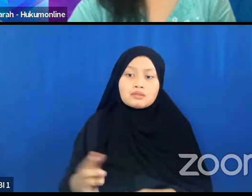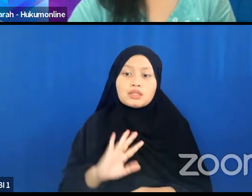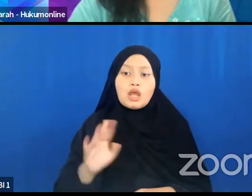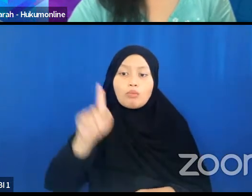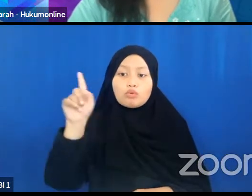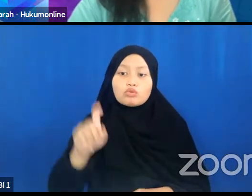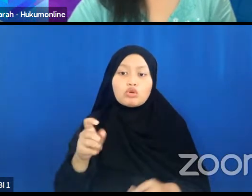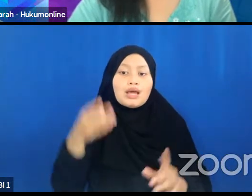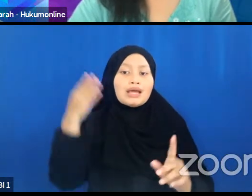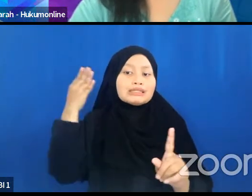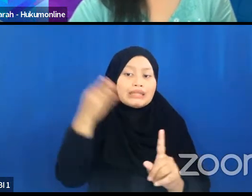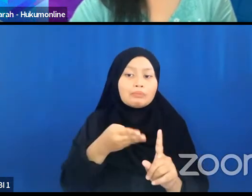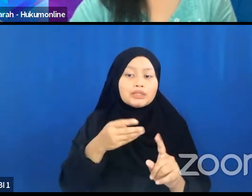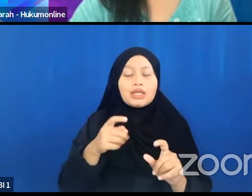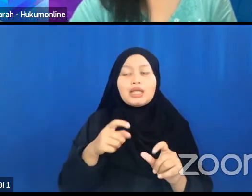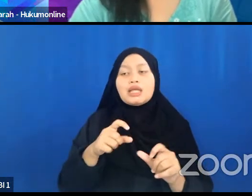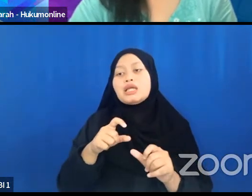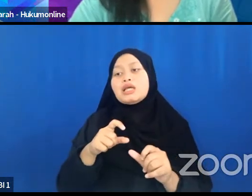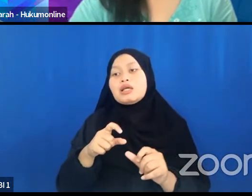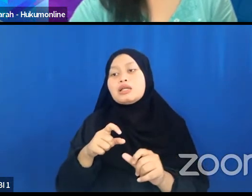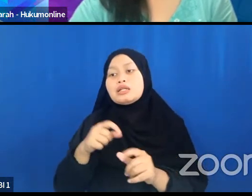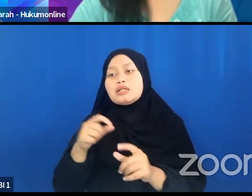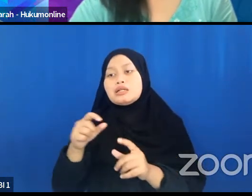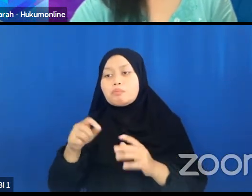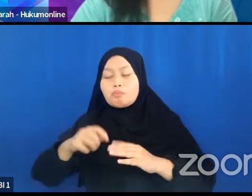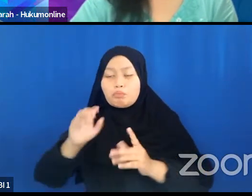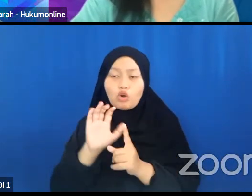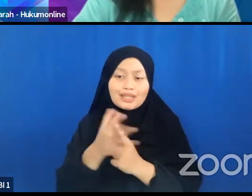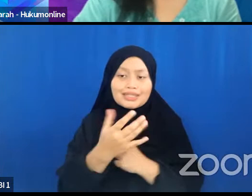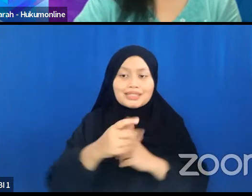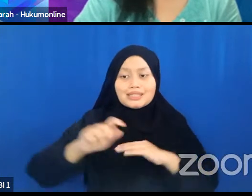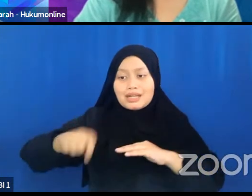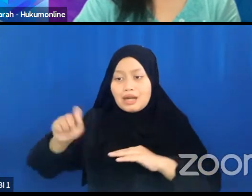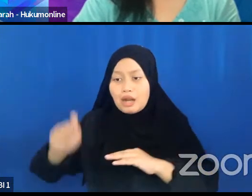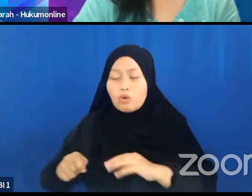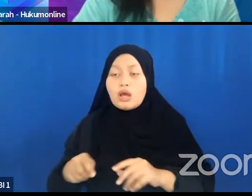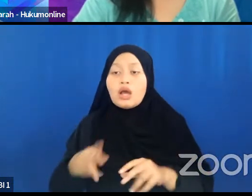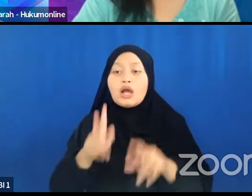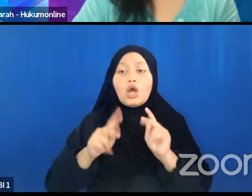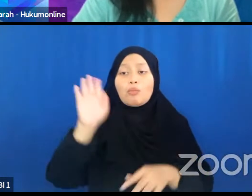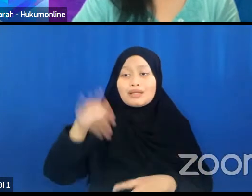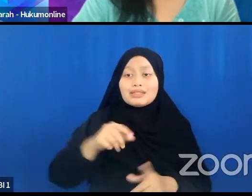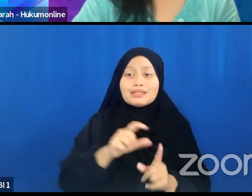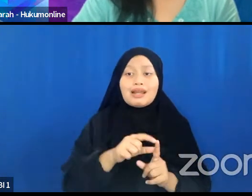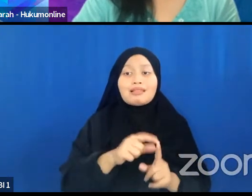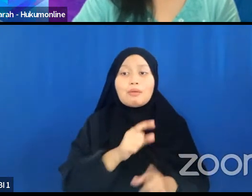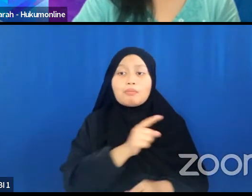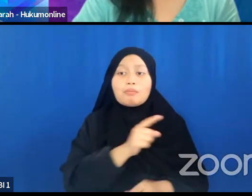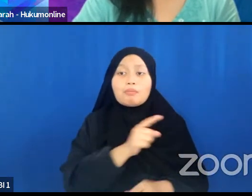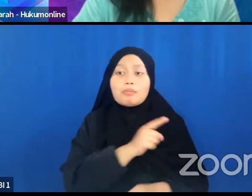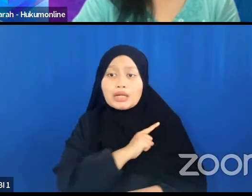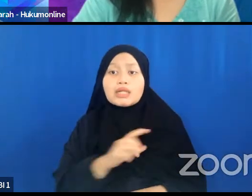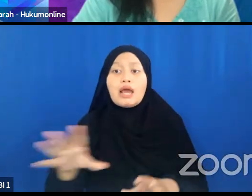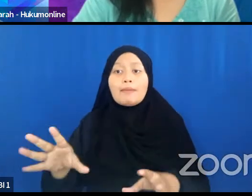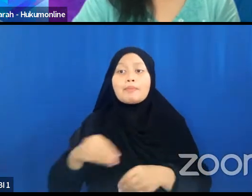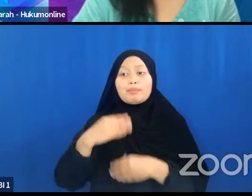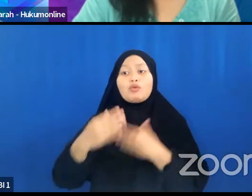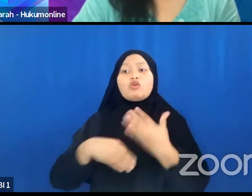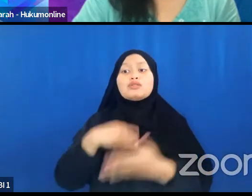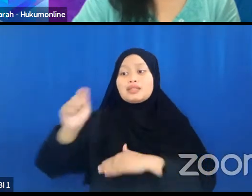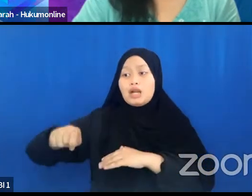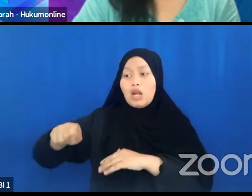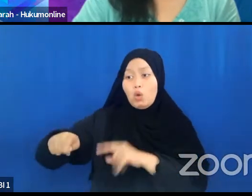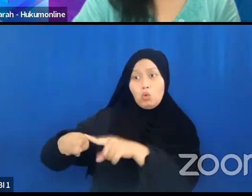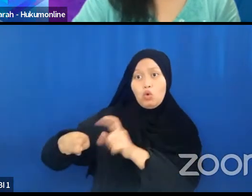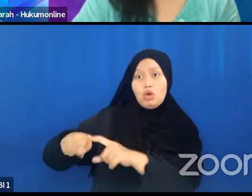subject to date application loh tapi ketika itu masih dalam bentuk data pribadi dan itu diperoleh secara Liga dijualnya ini udah sangat